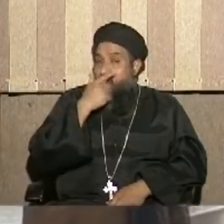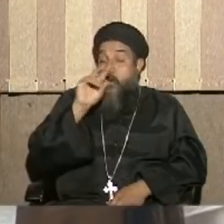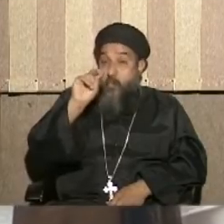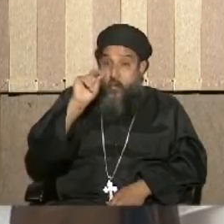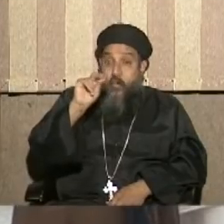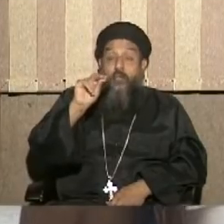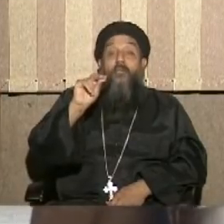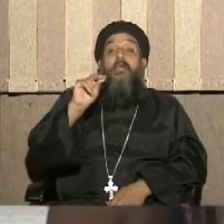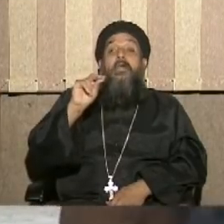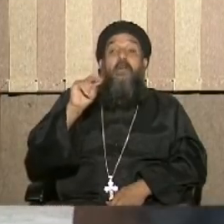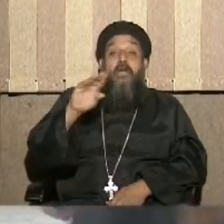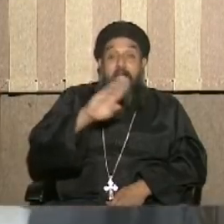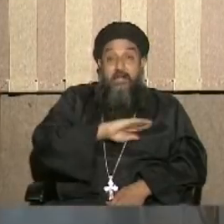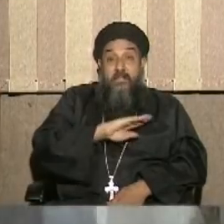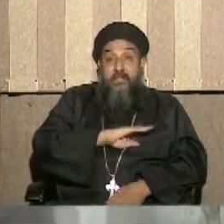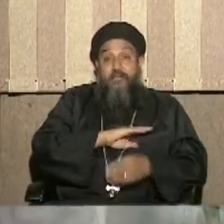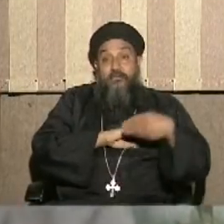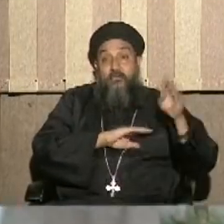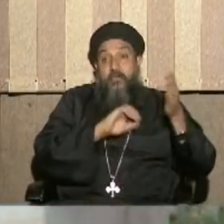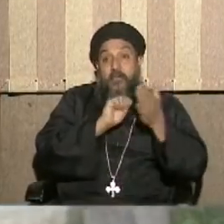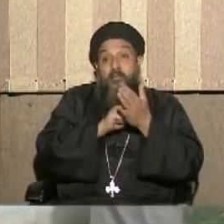جنودهما بالرجوع إلى الإمبراطور.